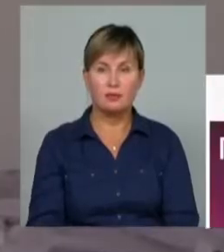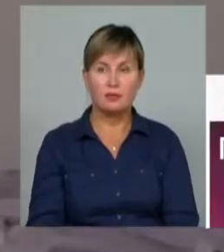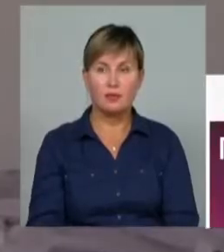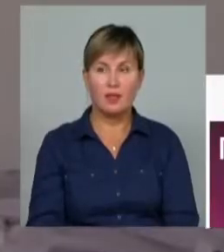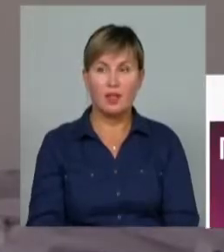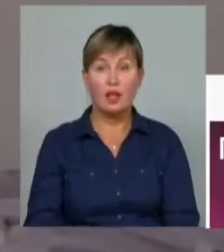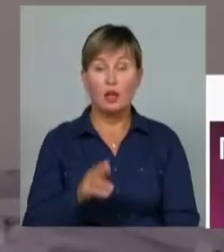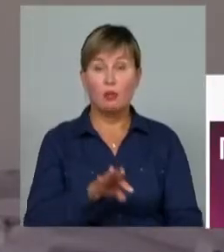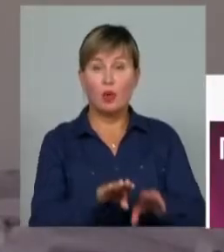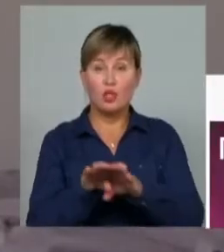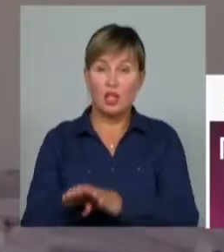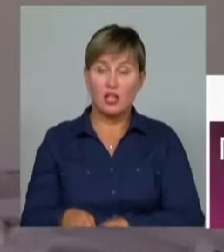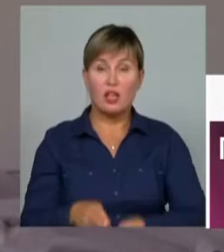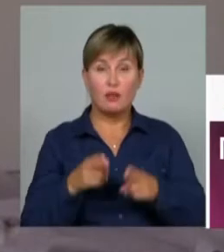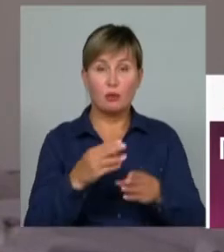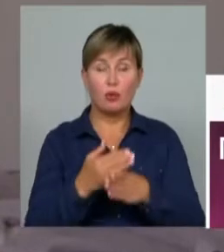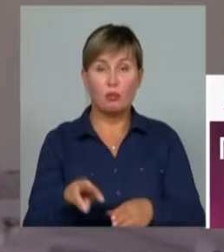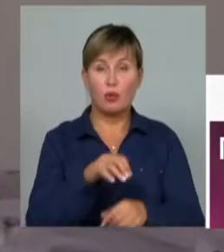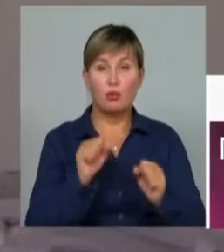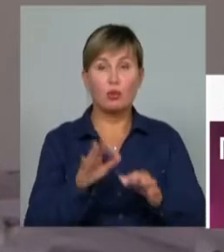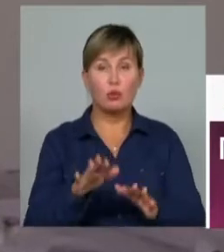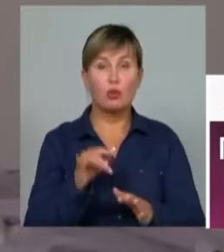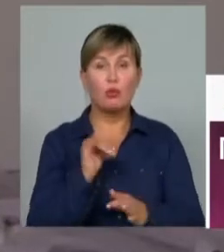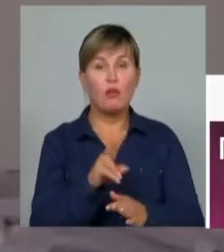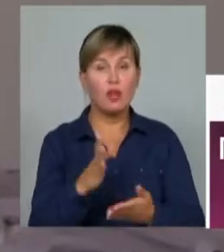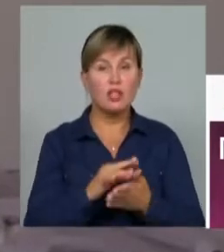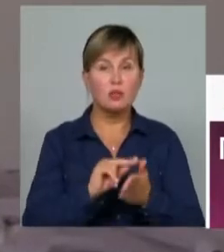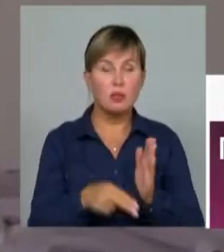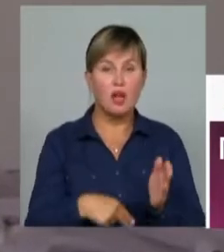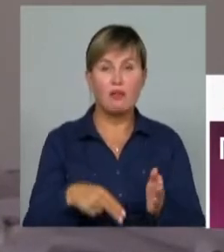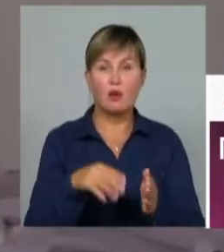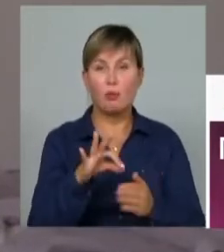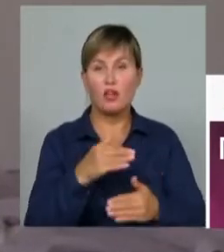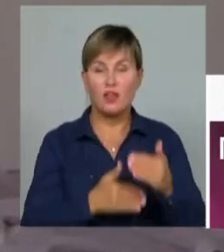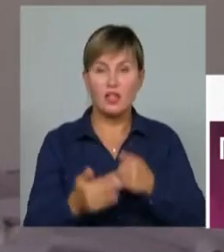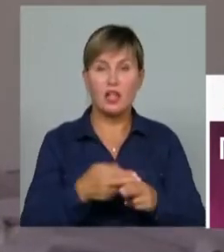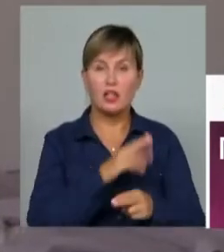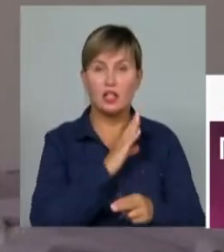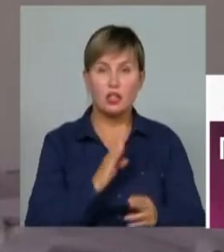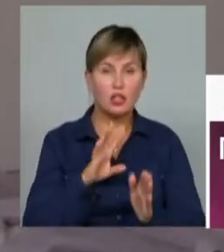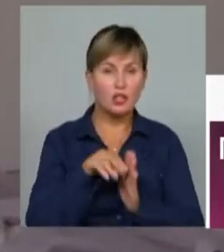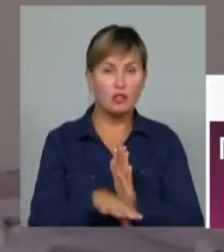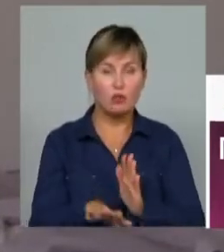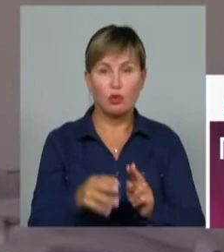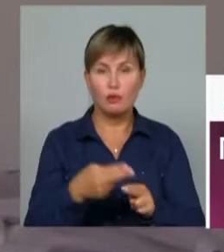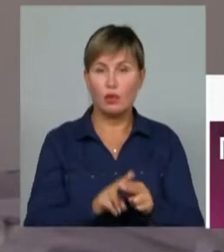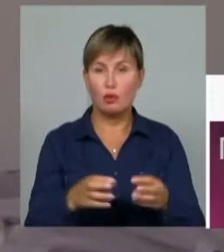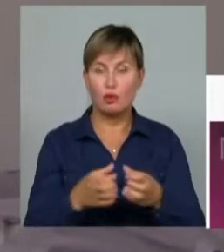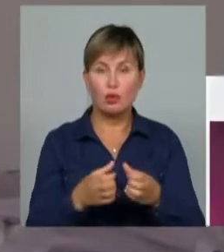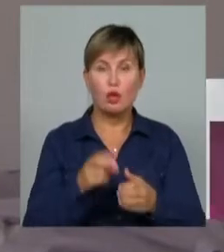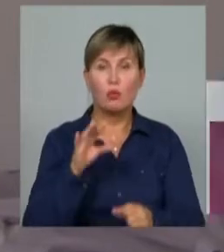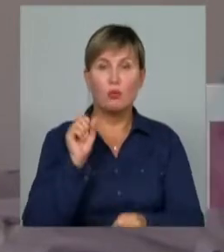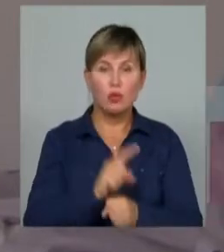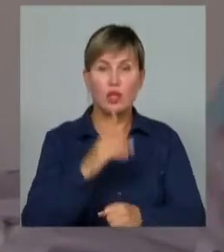По стандарту оказывать выездную помощь мы можем только тем, у кого есть справка об инвалидности. Эта женщина не входит в данную категорию. По